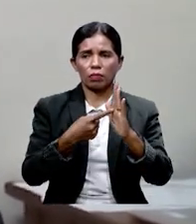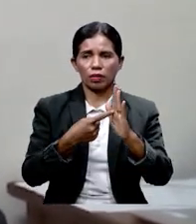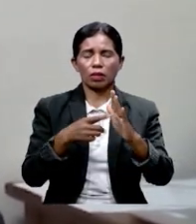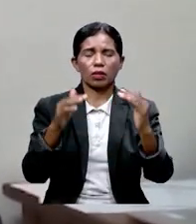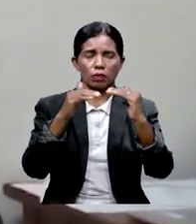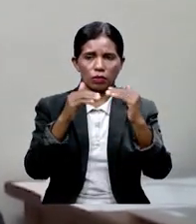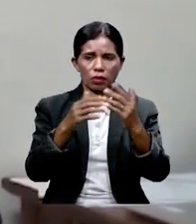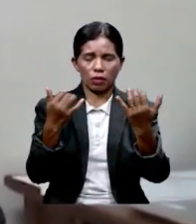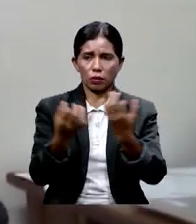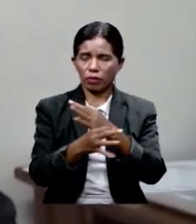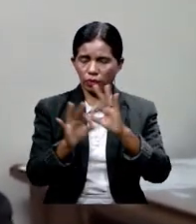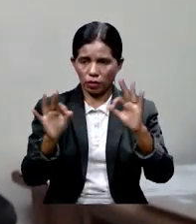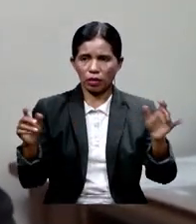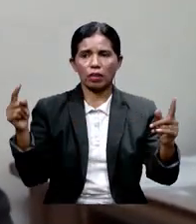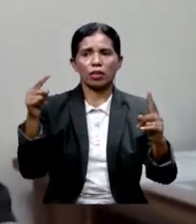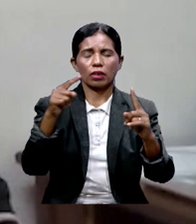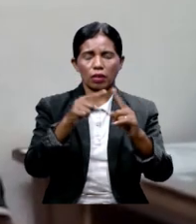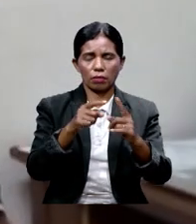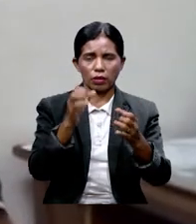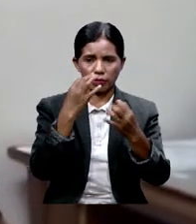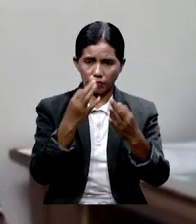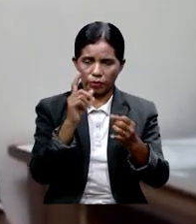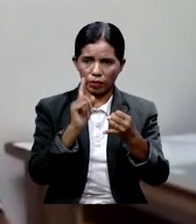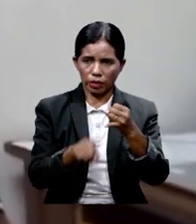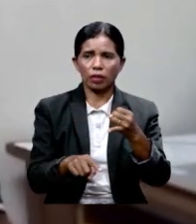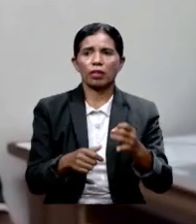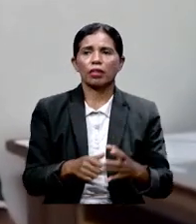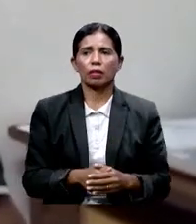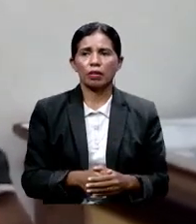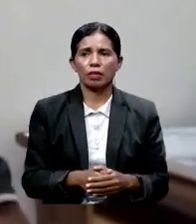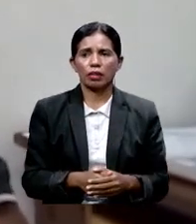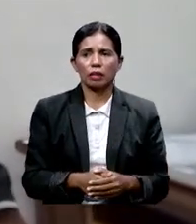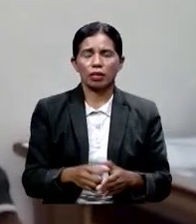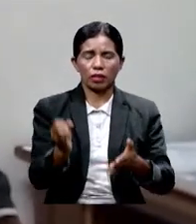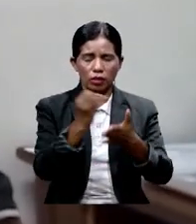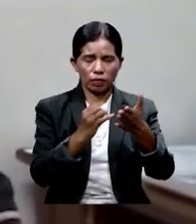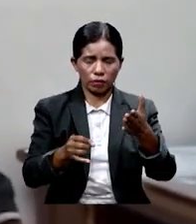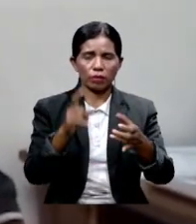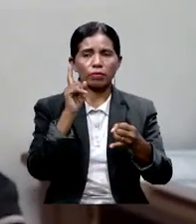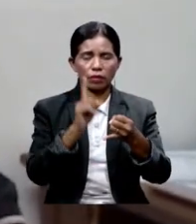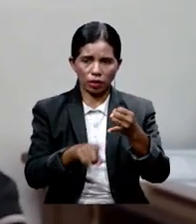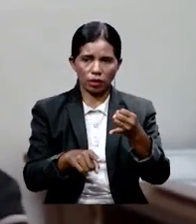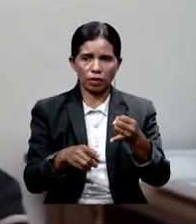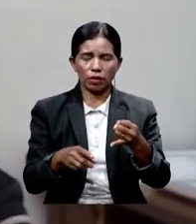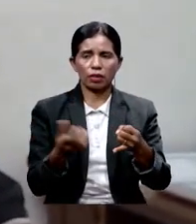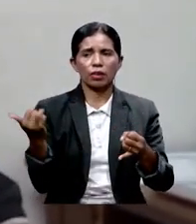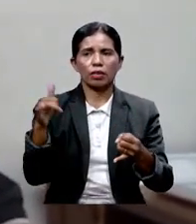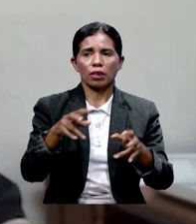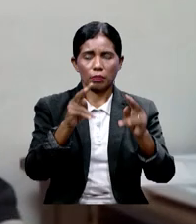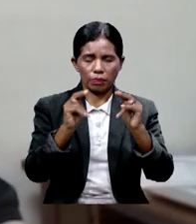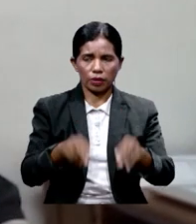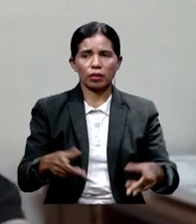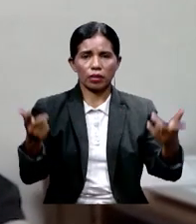ora è rimasta una, tamana e andrà a finale. Andiamo a andrà a finale, lembra che si era precisa mai